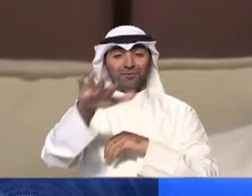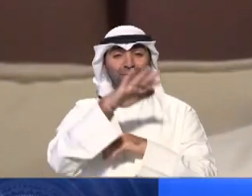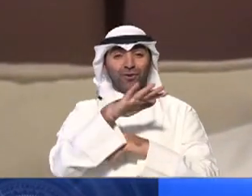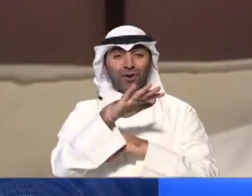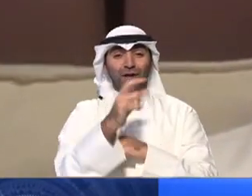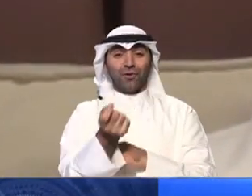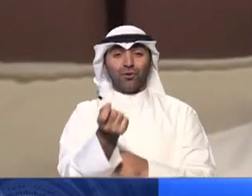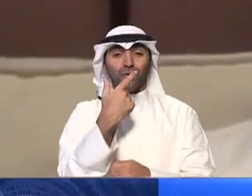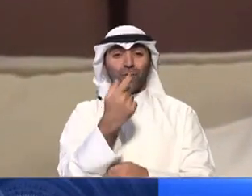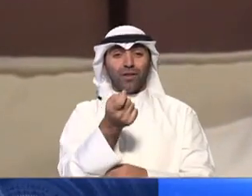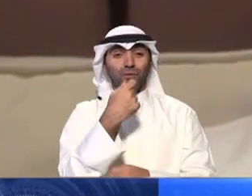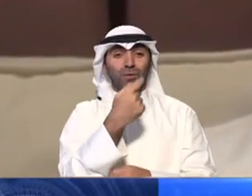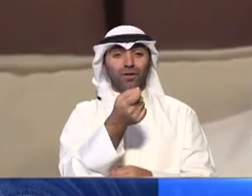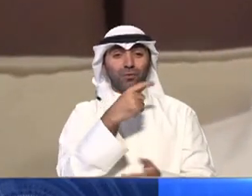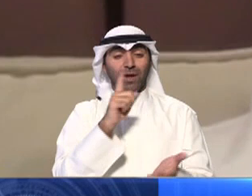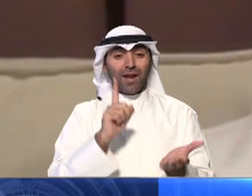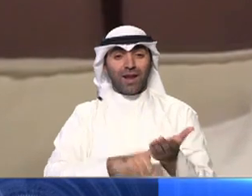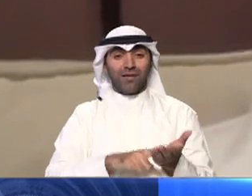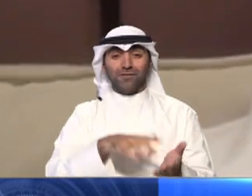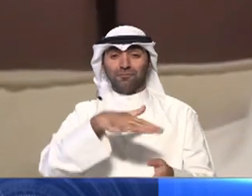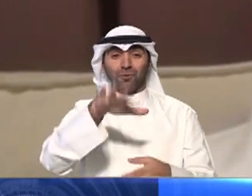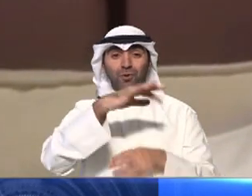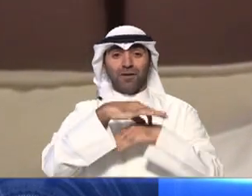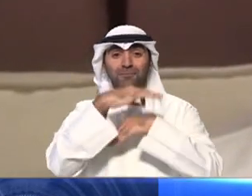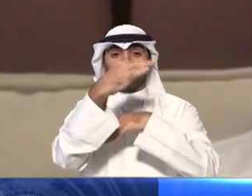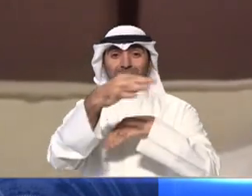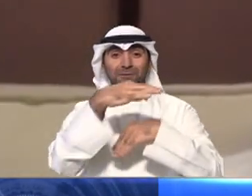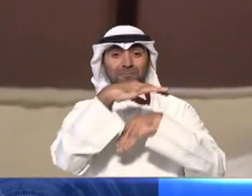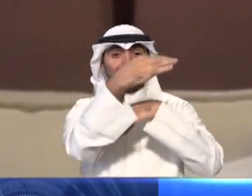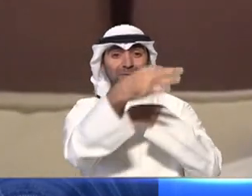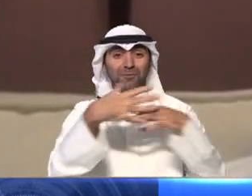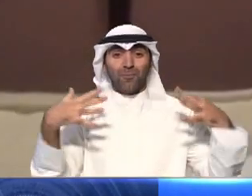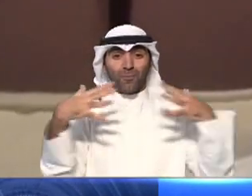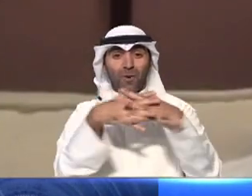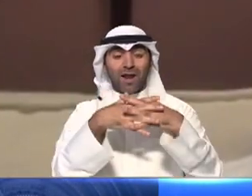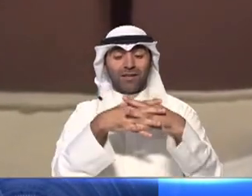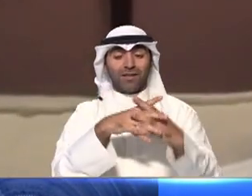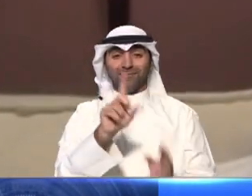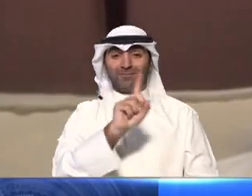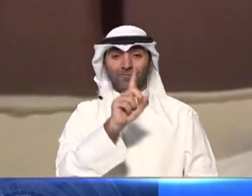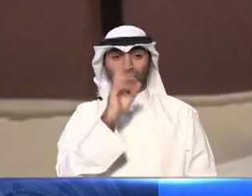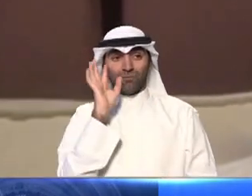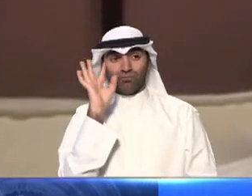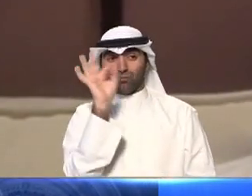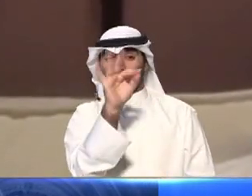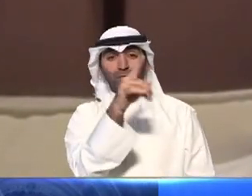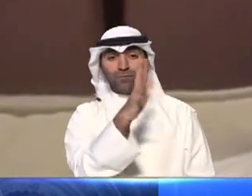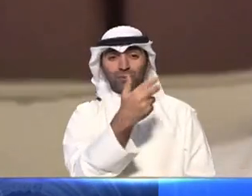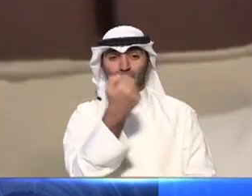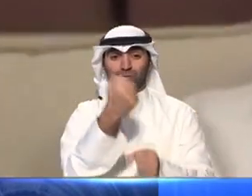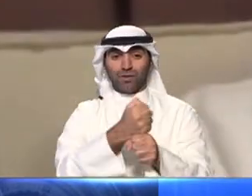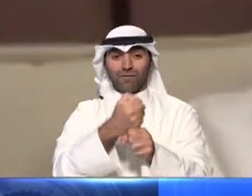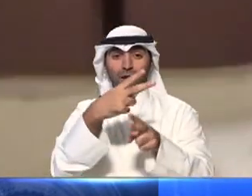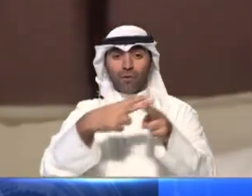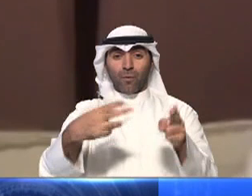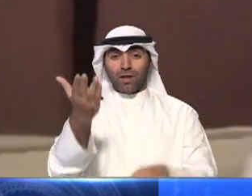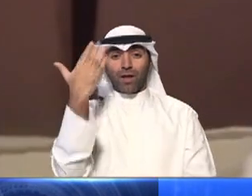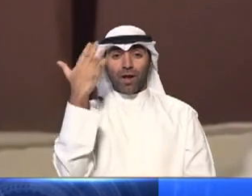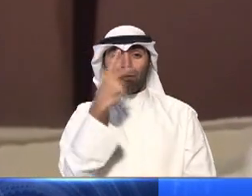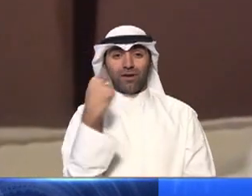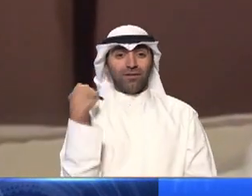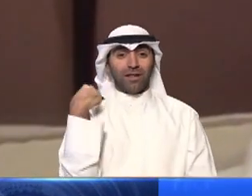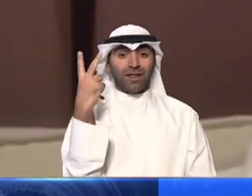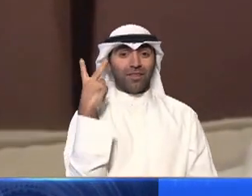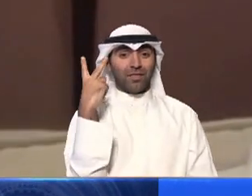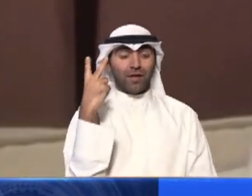فيتامينات، يبيله عناية، يبيله قاعدة بالبيت. يعني أتمنى من اللي فيهم هذا المرض أن تكون معنوياتهم عالية، هذا أهم